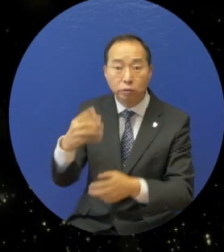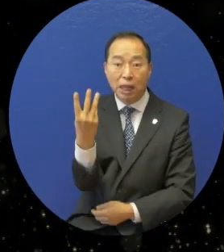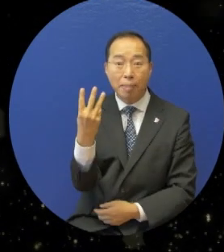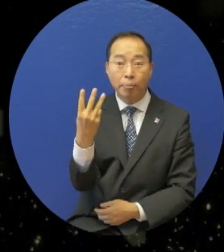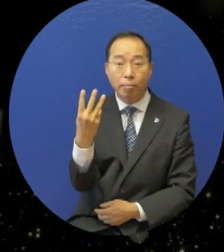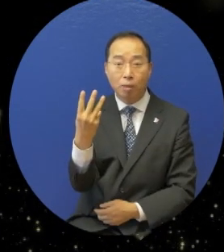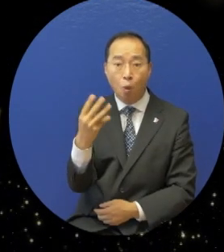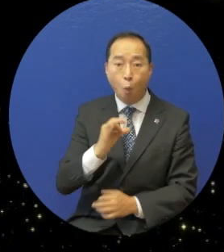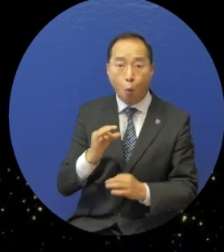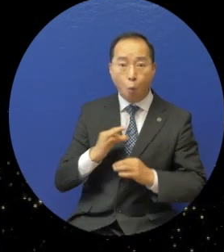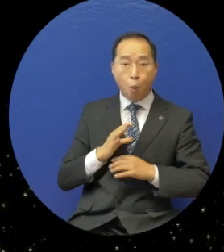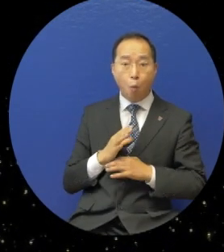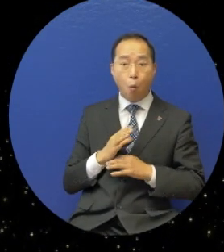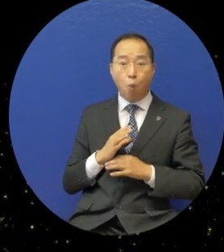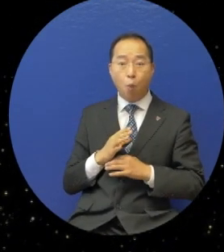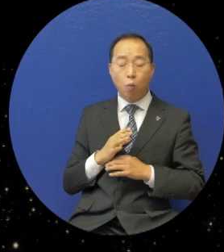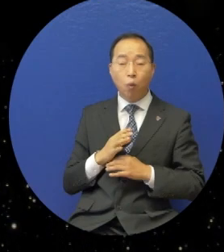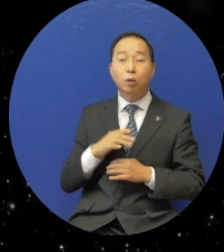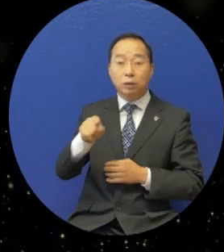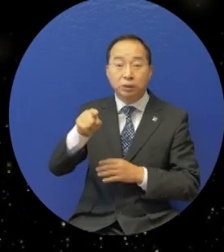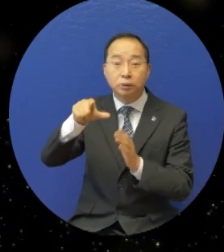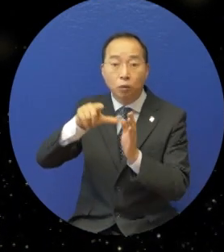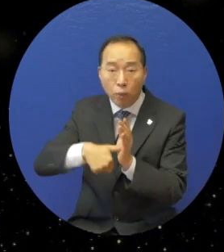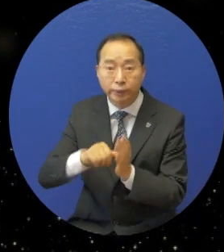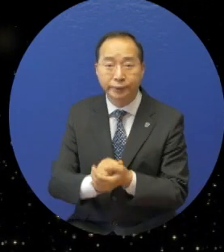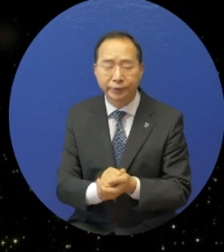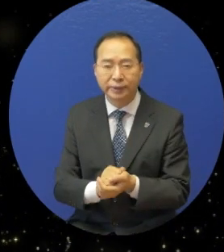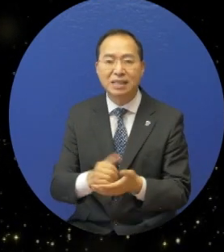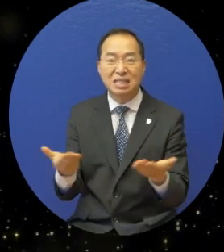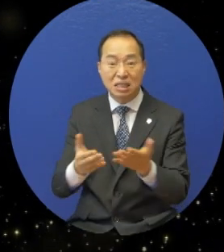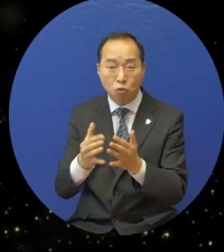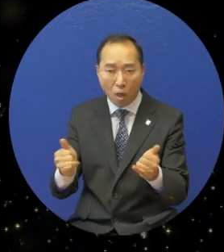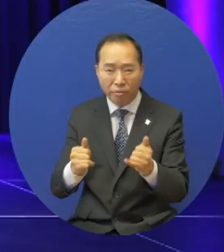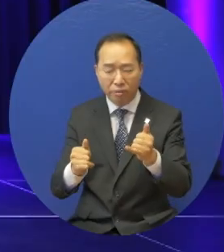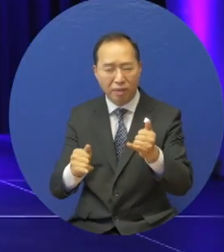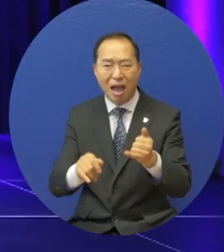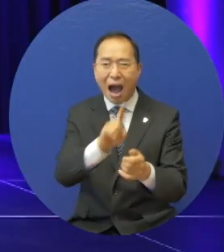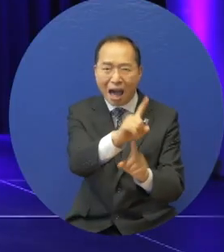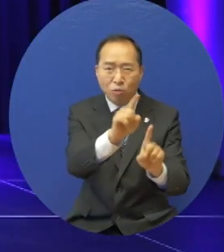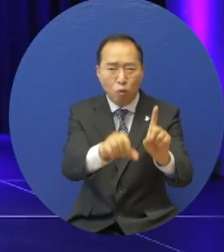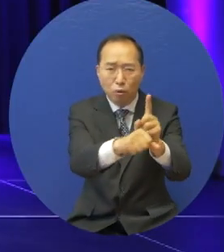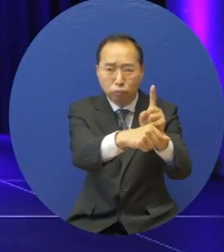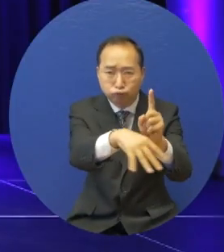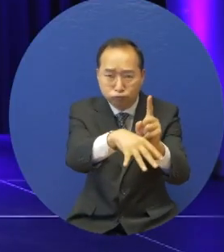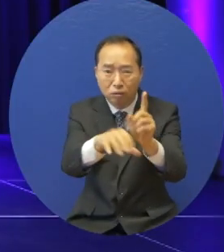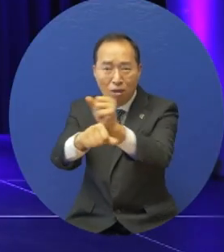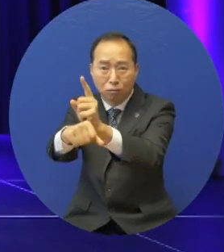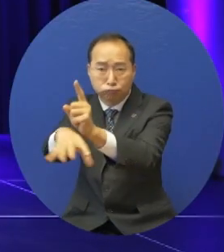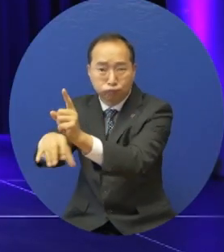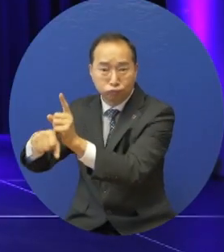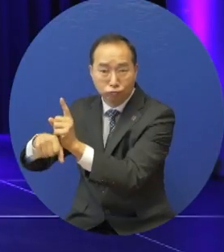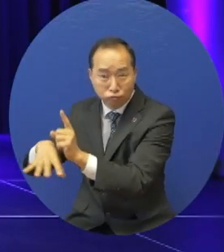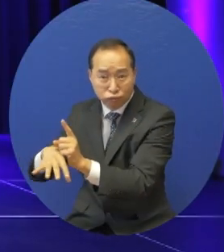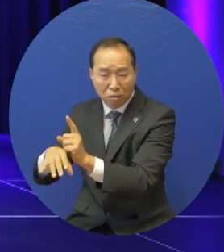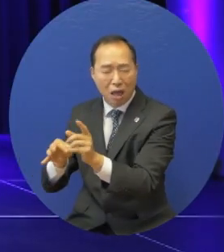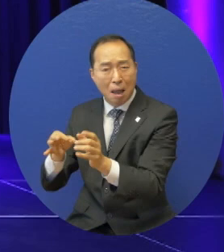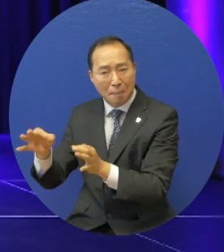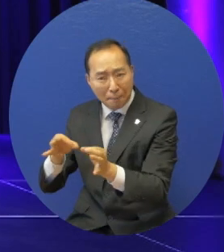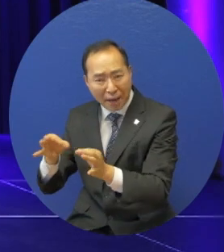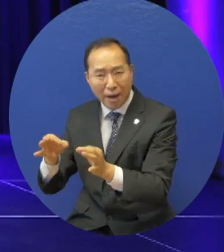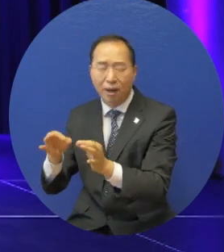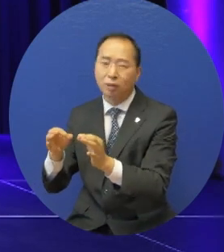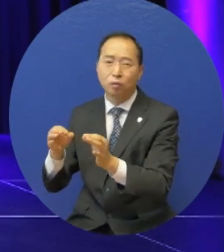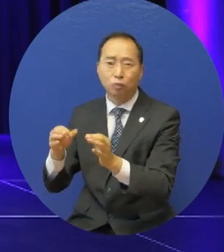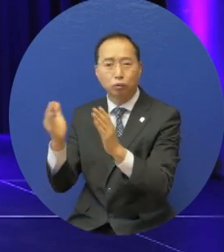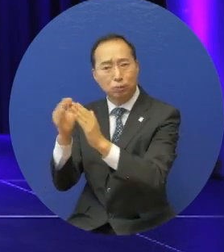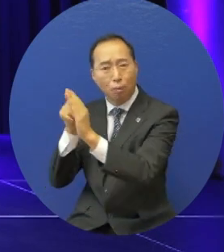했고요. 심지어는 결혼식의 주례 역할까지 조금은 맡았던 거예요. 그렇기 때문에 이 수모라고 하는 직업이 그냥